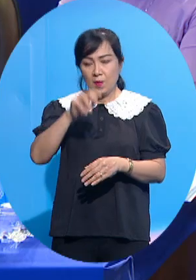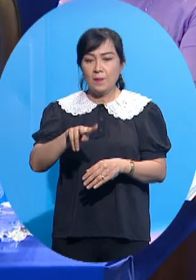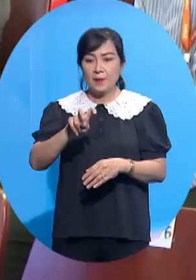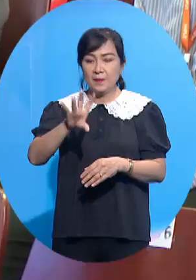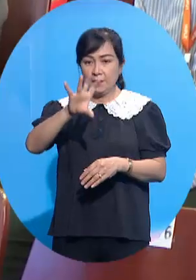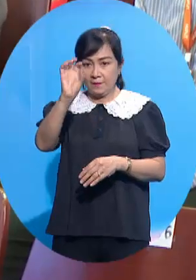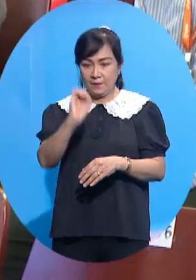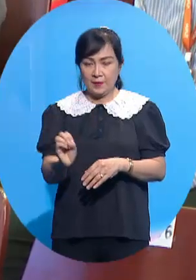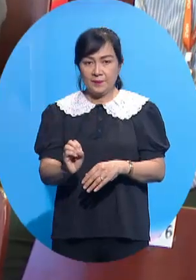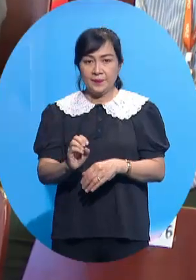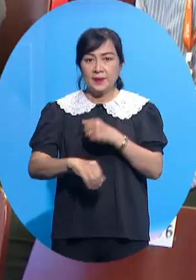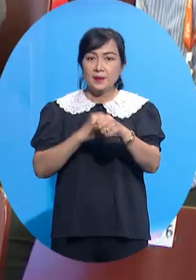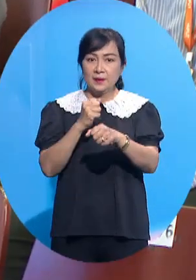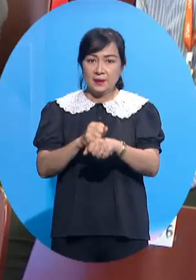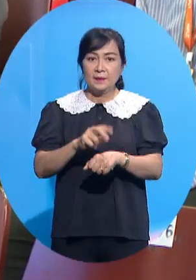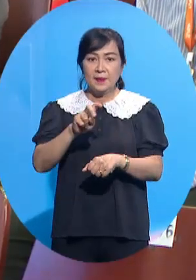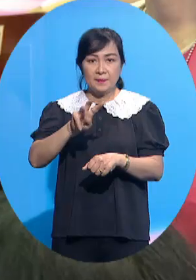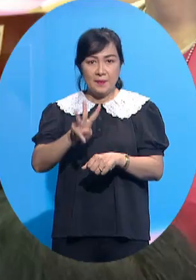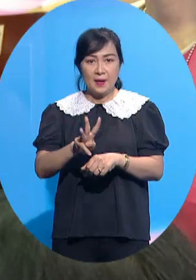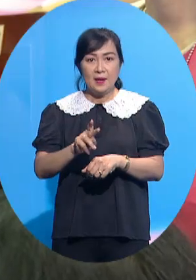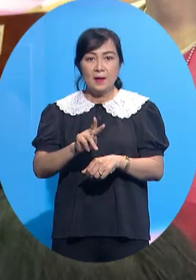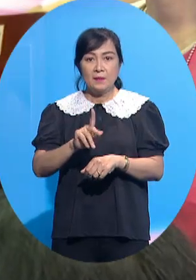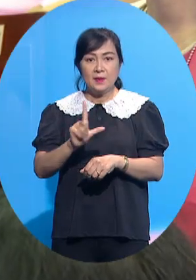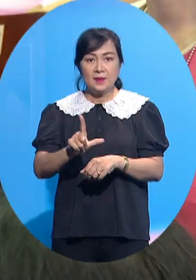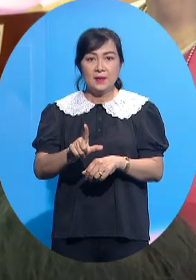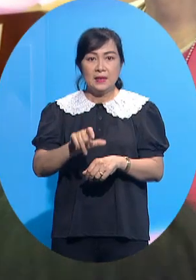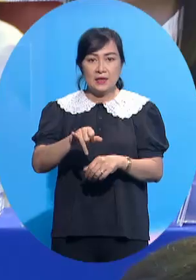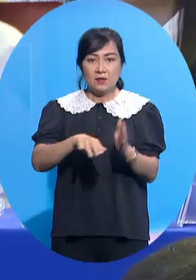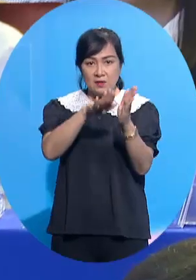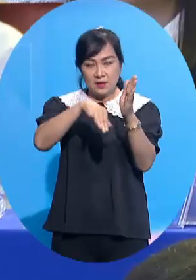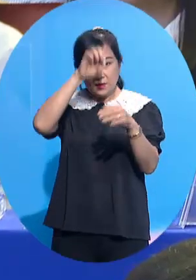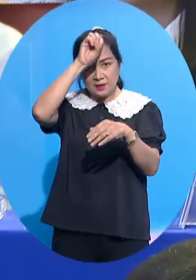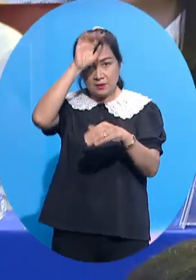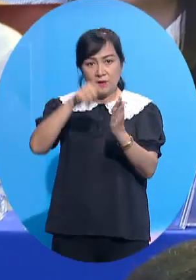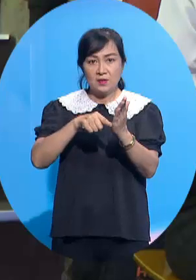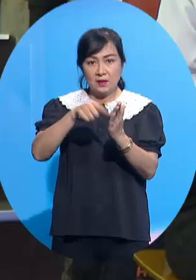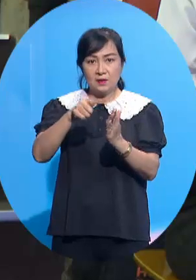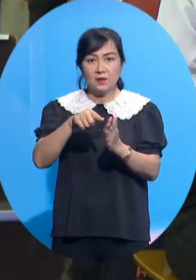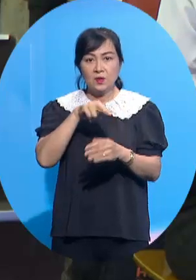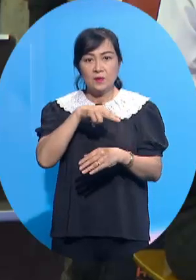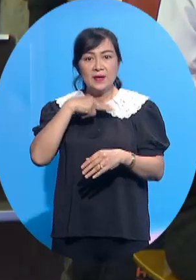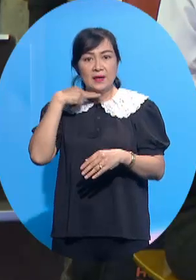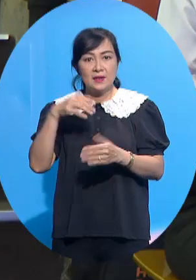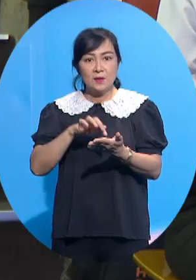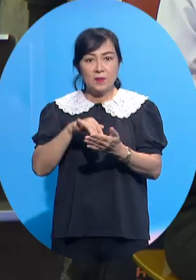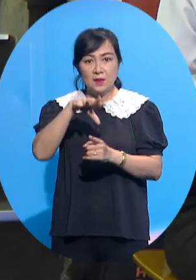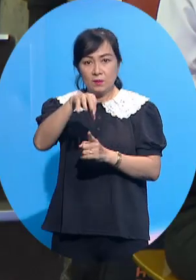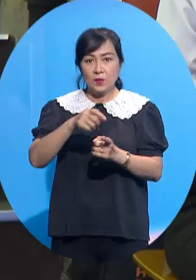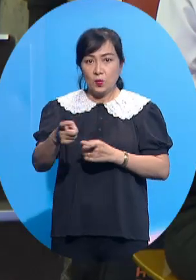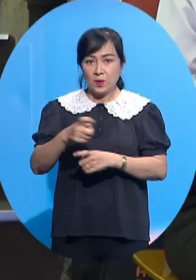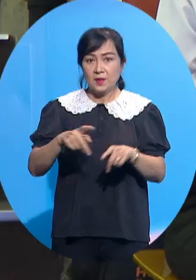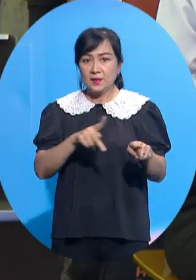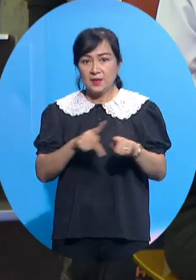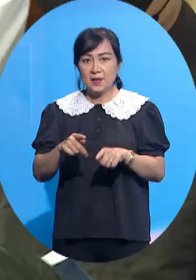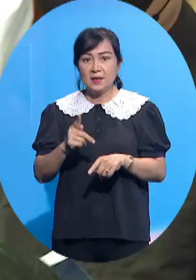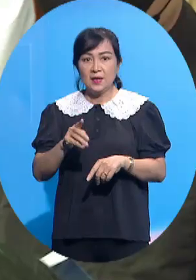phí. Tính đến năm 2023, Hufflick đã có 6 chương trình đào tạo đạt chuẩn chất lượng, ngành ngôn ngữ Anh, công nghệ thông tin,